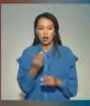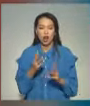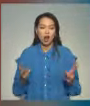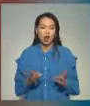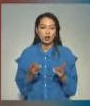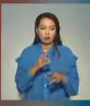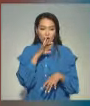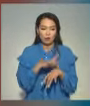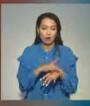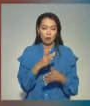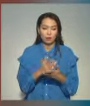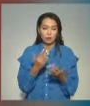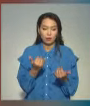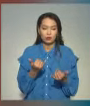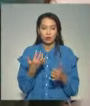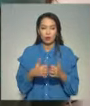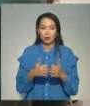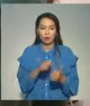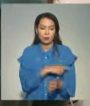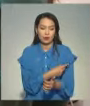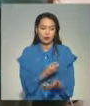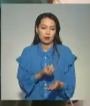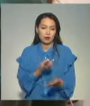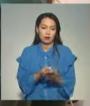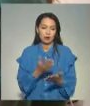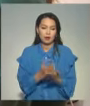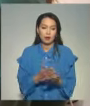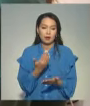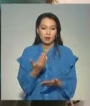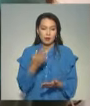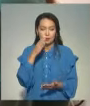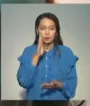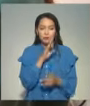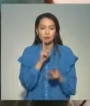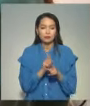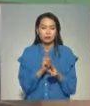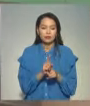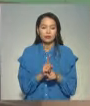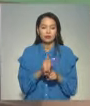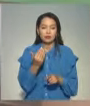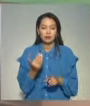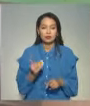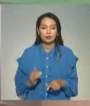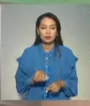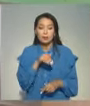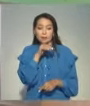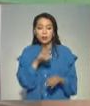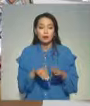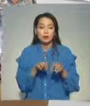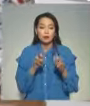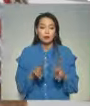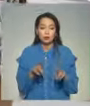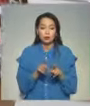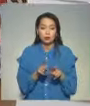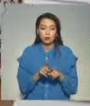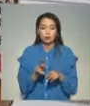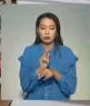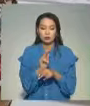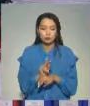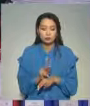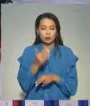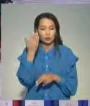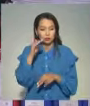айтты. Қазіргі жағдай орташа ауырлықта. Мамандар ата-аналарға кез келген жеке емдеу мекемесінен білікті дәрігердің қадағалауынсыз ем алмауды баса